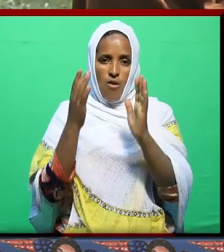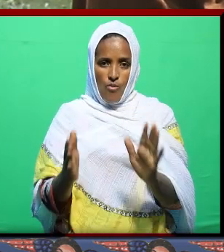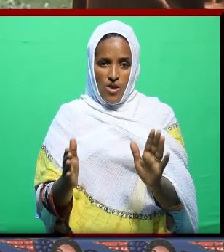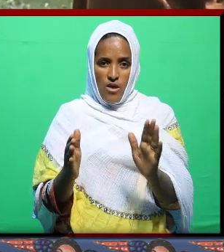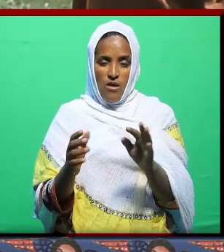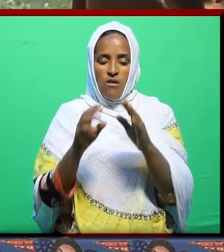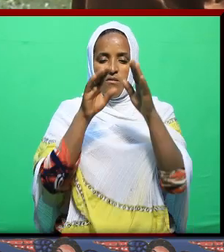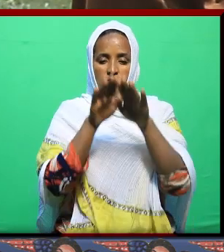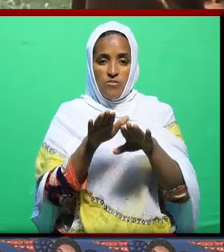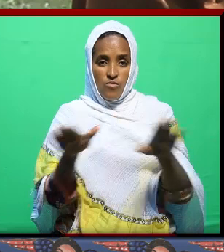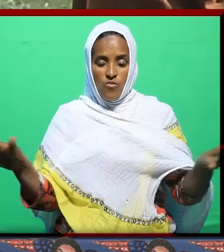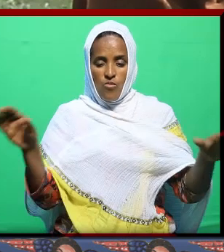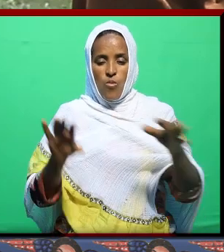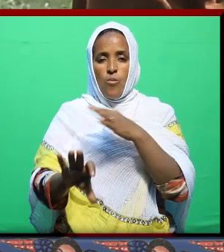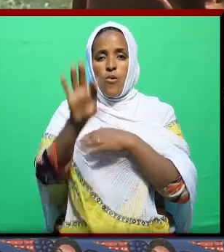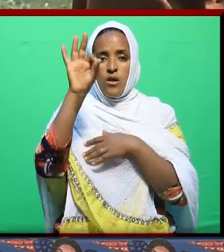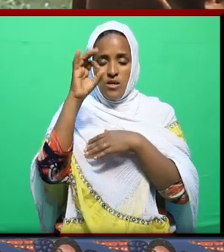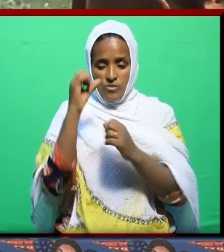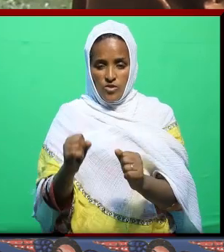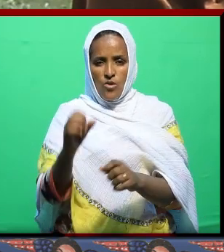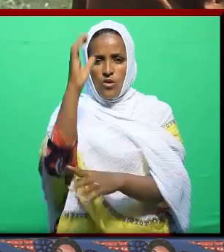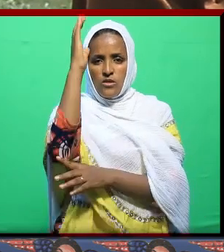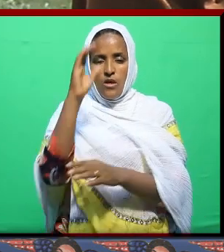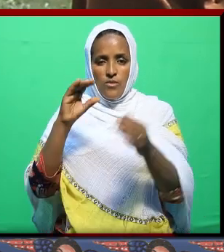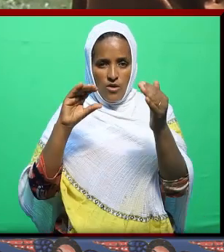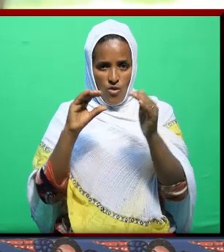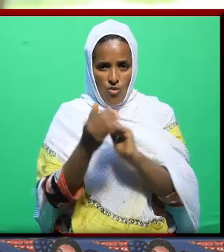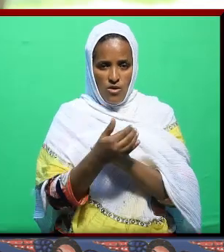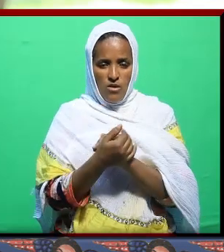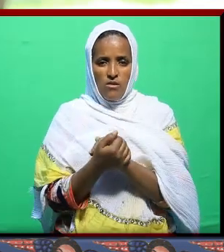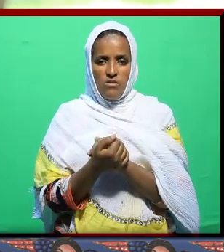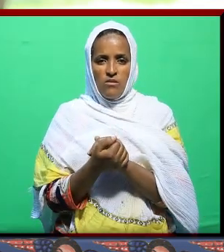ልባዊ ጽማዊን ማግኘት የሚቻለው ከእግዚአብሔር ከሆነ